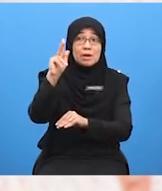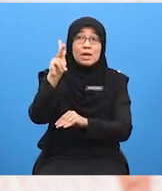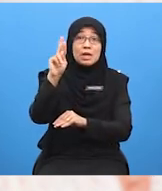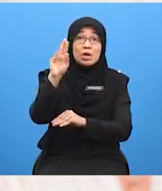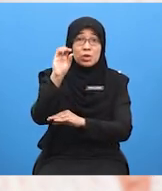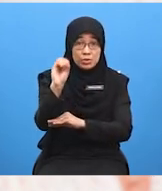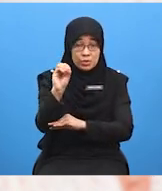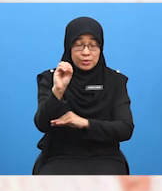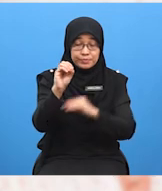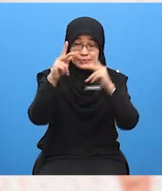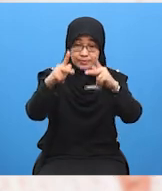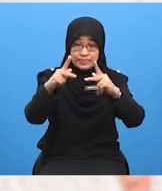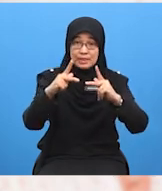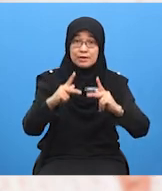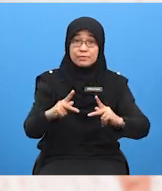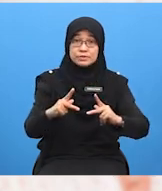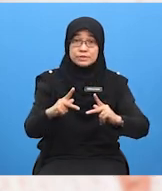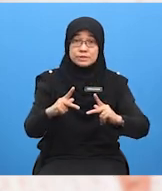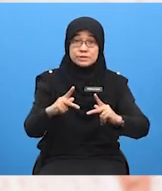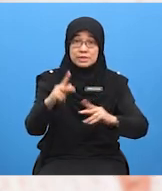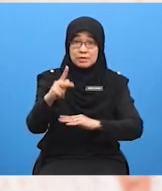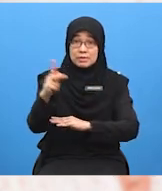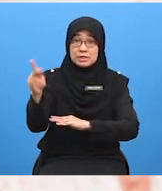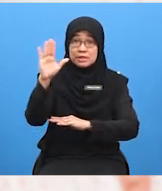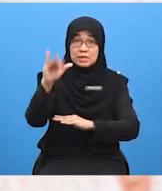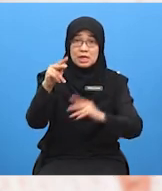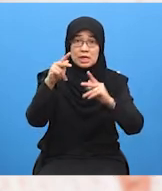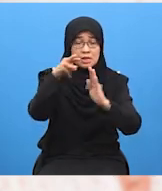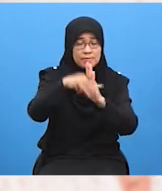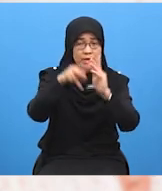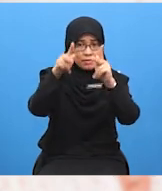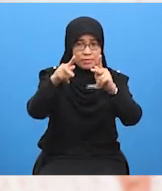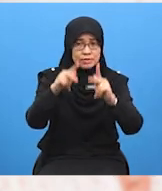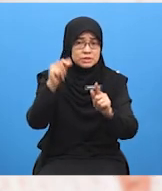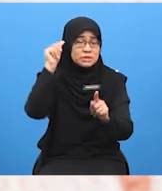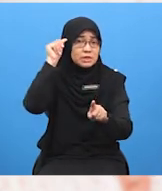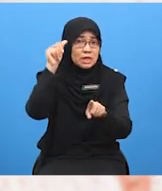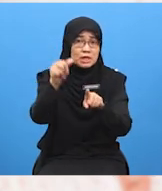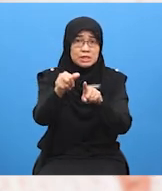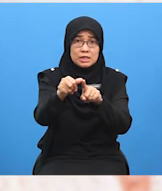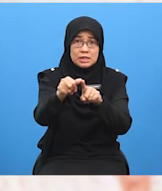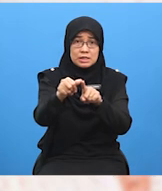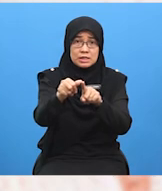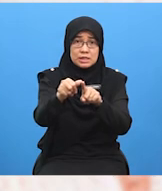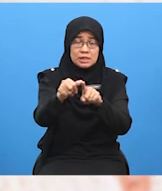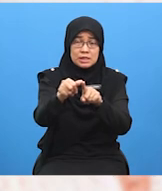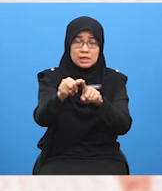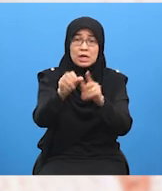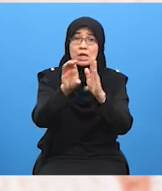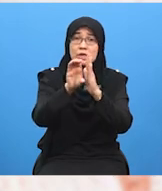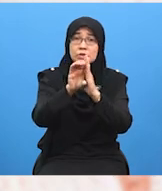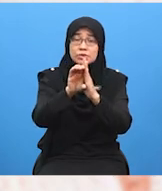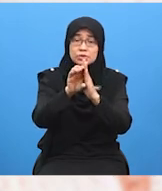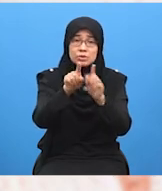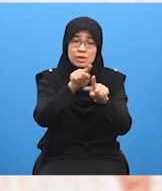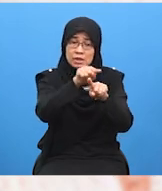Proses ini pula ialah peranti yang memproses arahan. Anak panah menunjukkan kedudukan